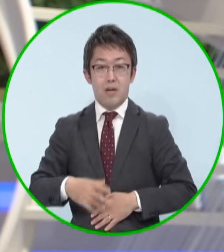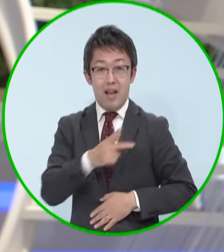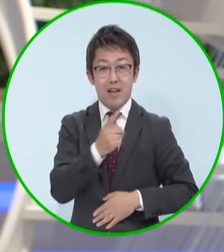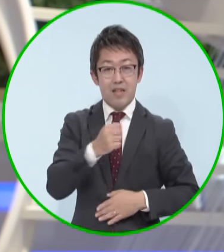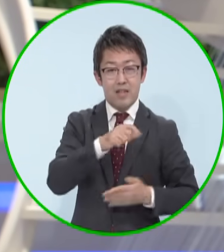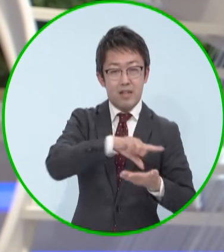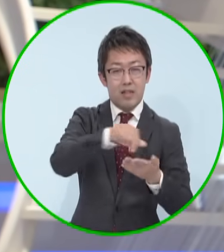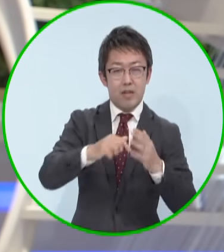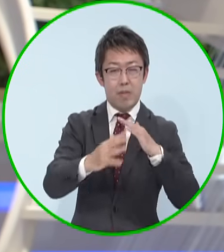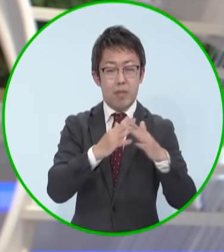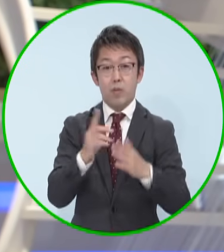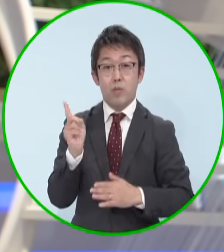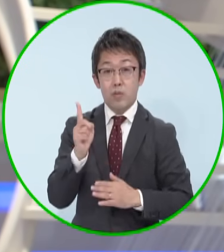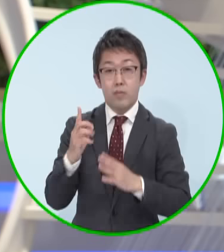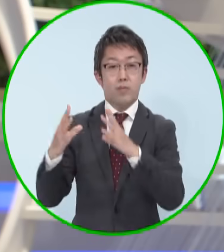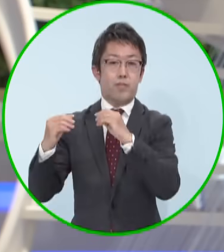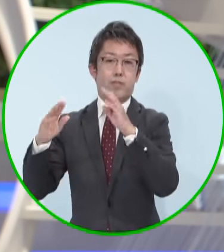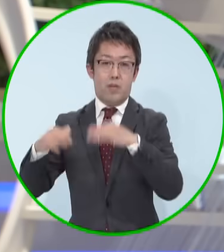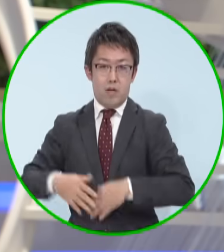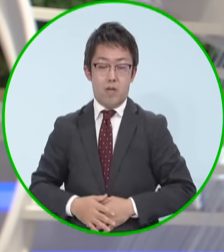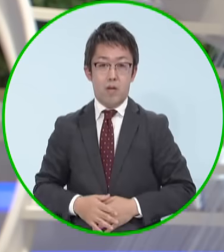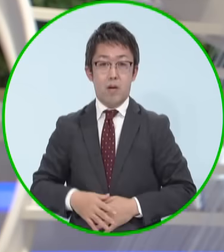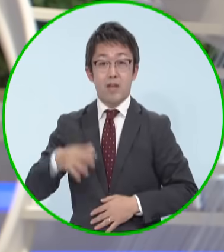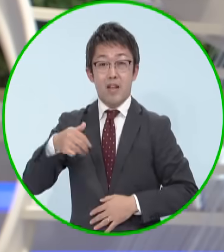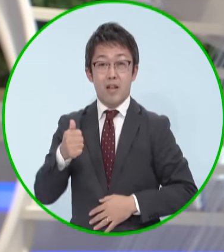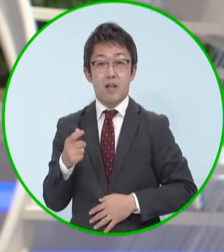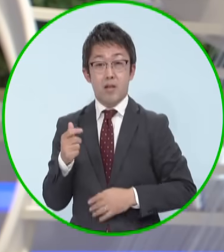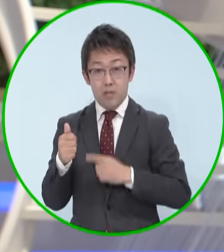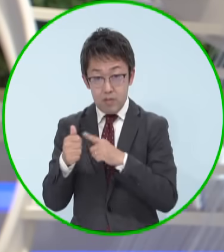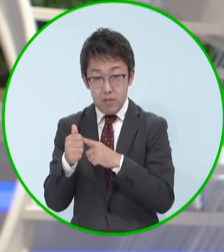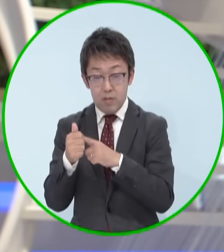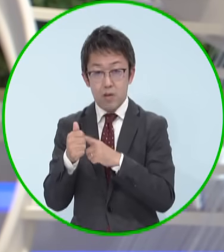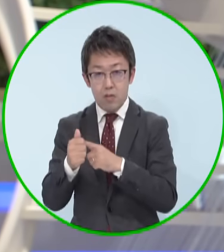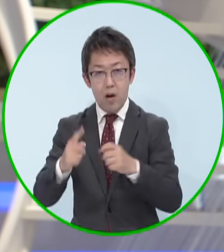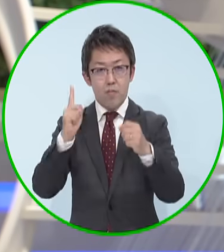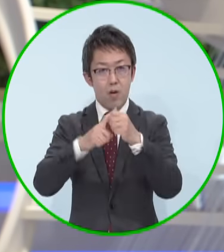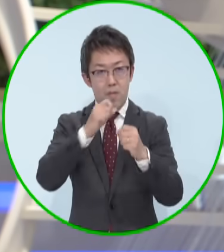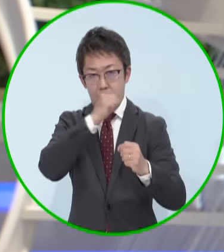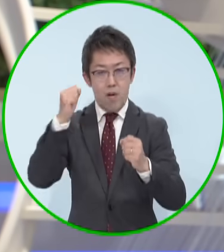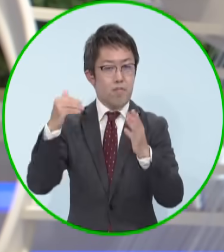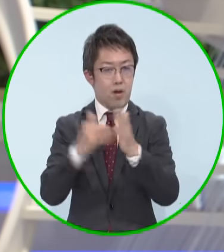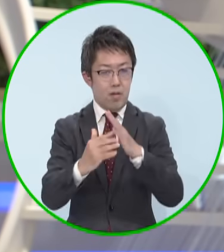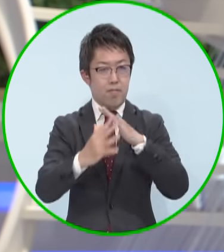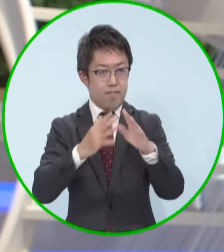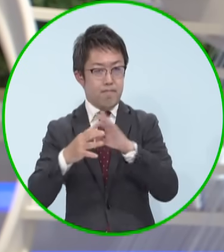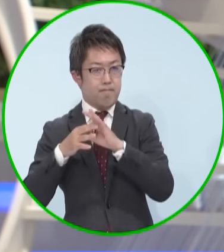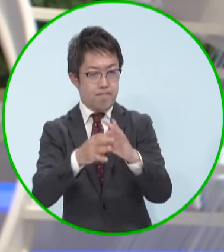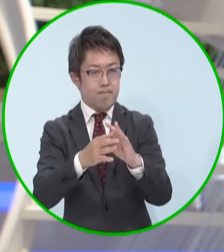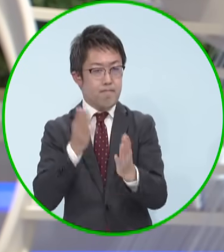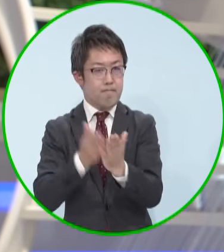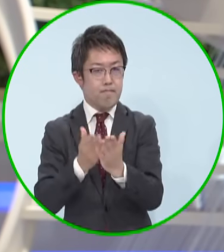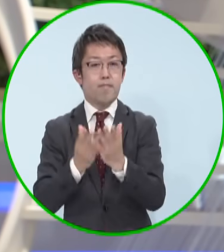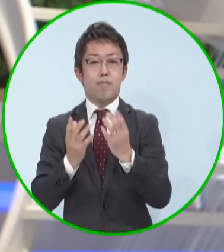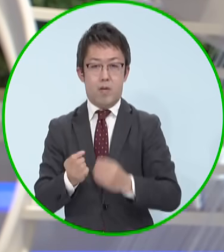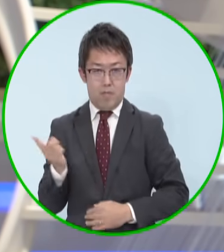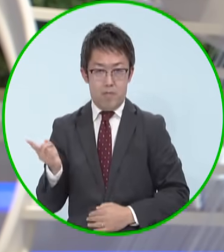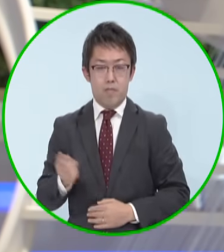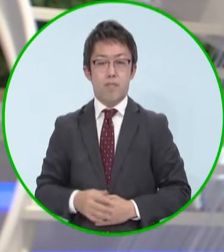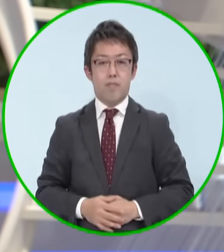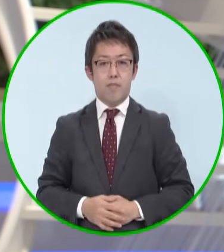戦闘を巡り協議しましたネタニヤフ氏は目標達成まで戦闘を続けると改めて強調し